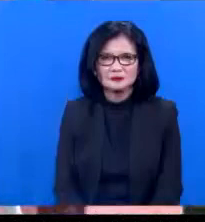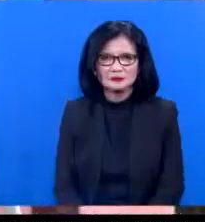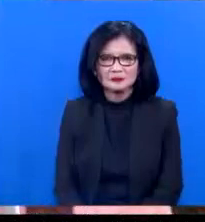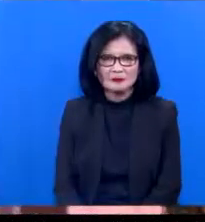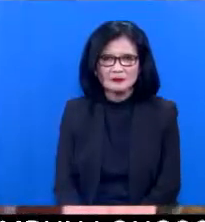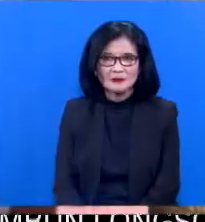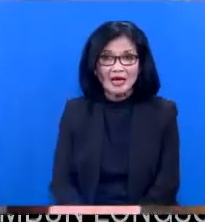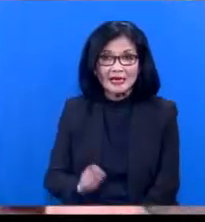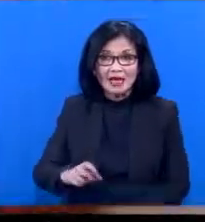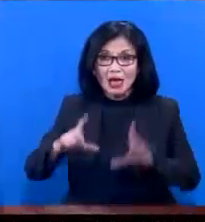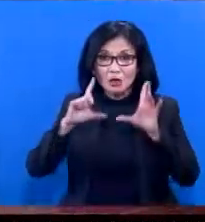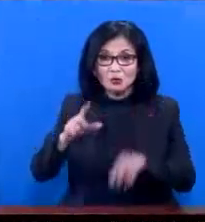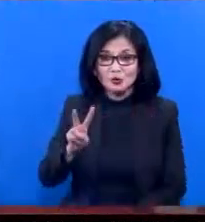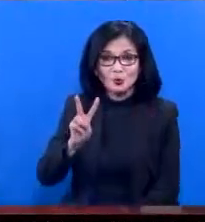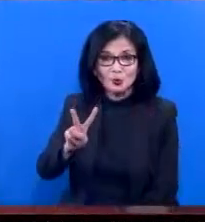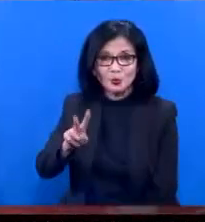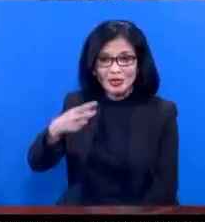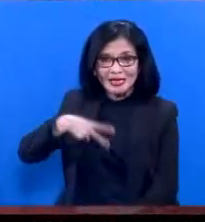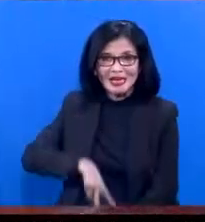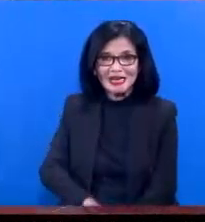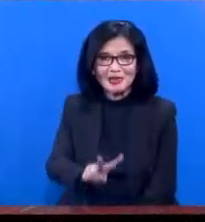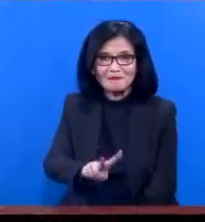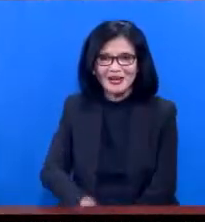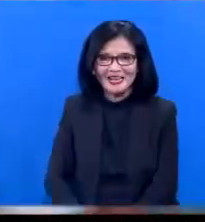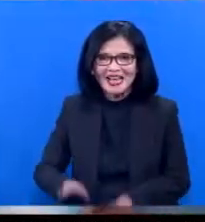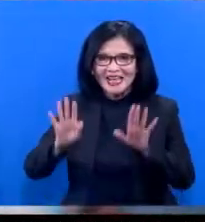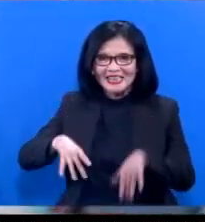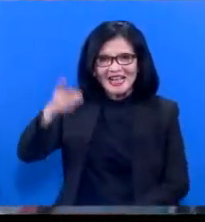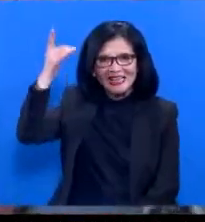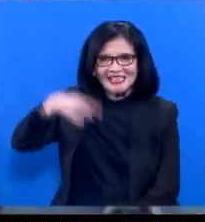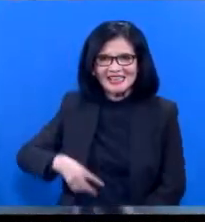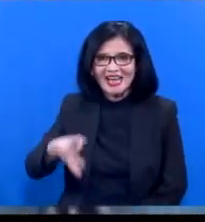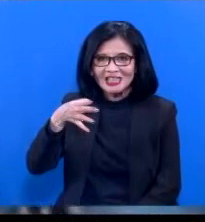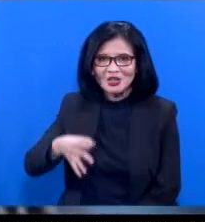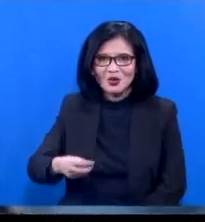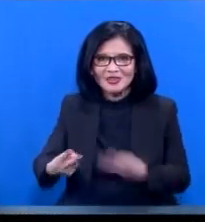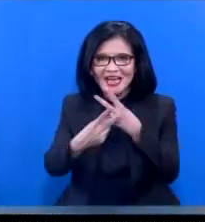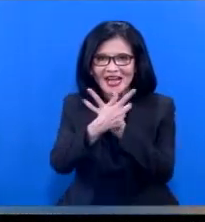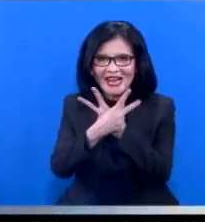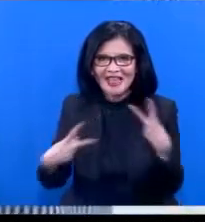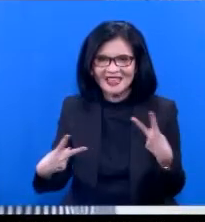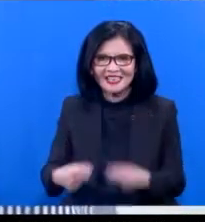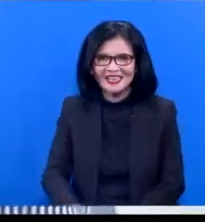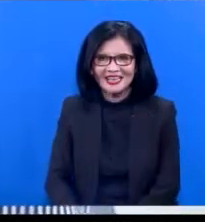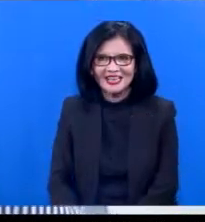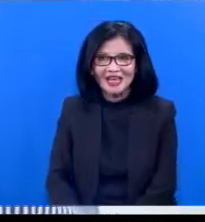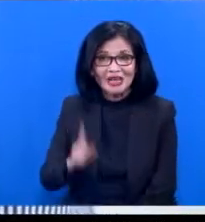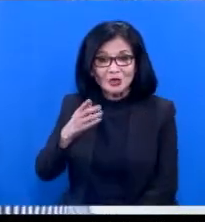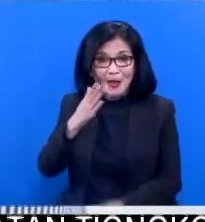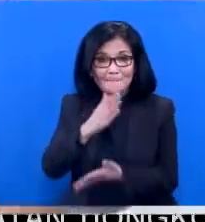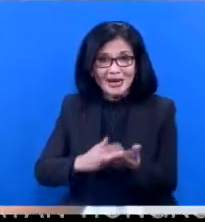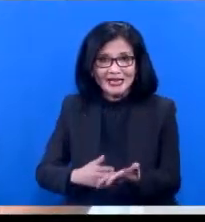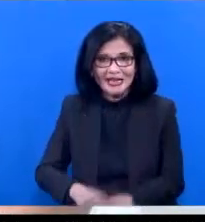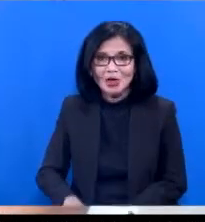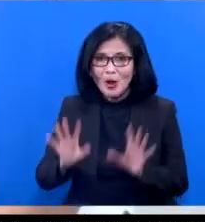Ini dia 7 pasangan kakak beradik kembar yang tinggal di Desa Jonggrangan, Klaten, Jawa Tengah. Mereka adalah sebagian dari